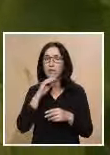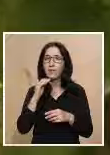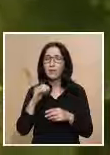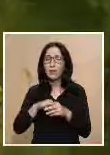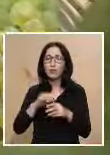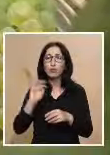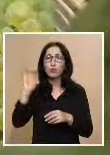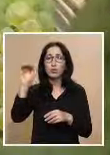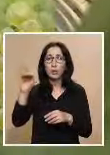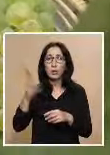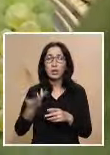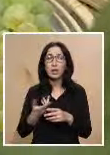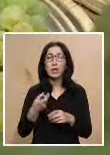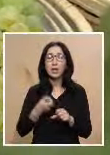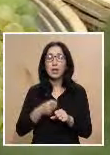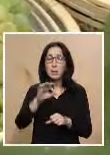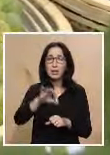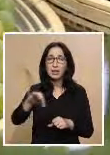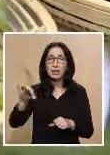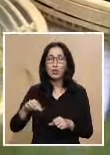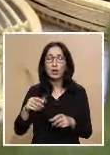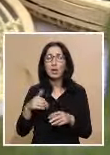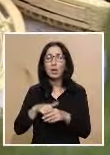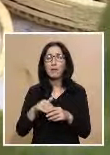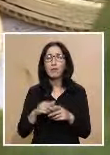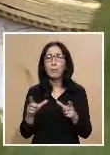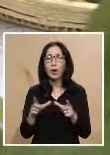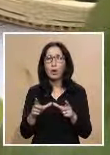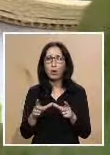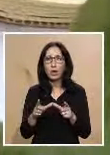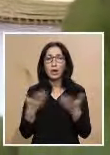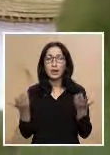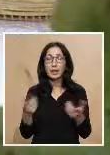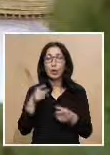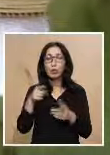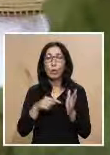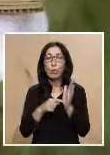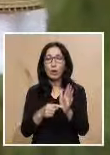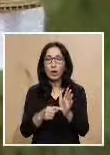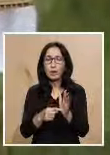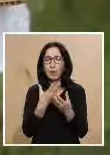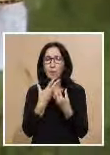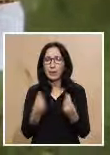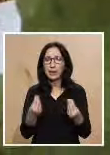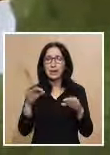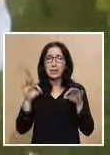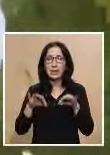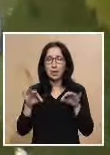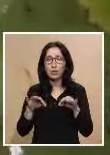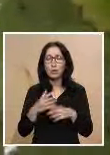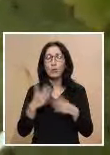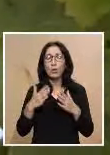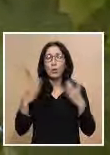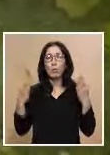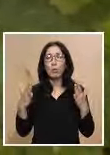чужбина. Имаме създадени насъждения в Марокко, където той показва прекрасни качества и